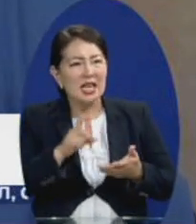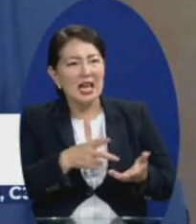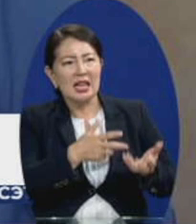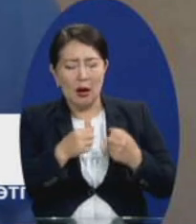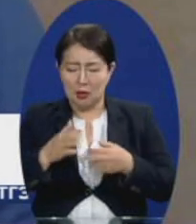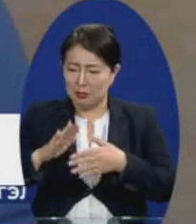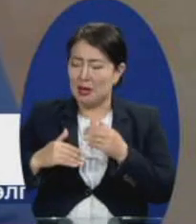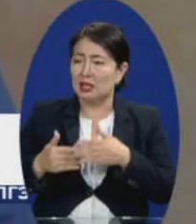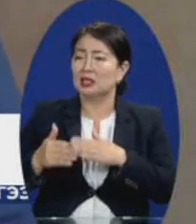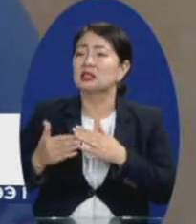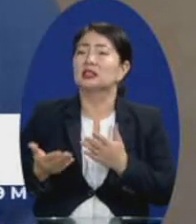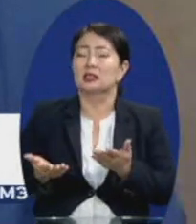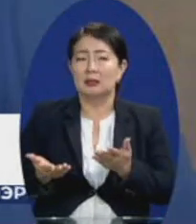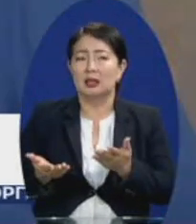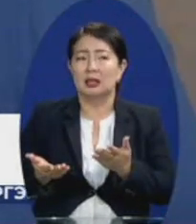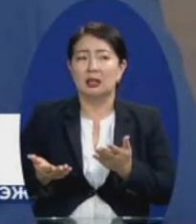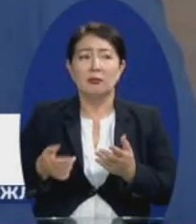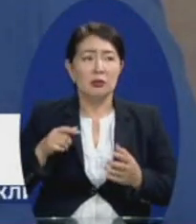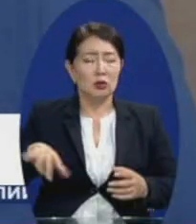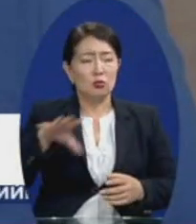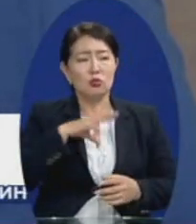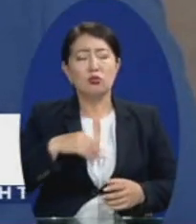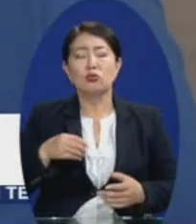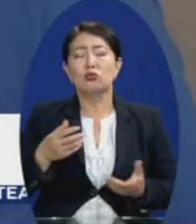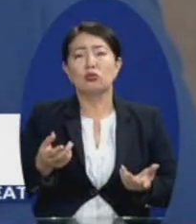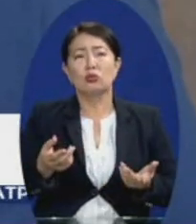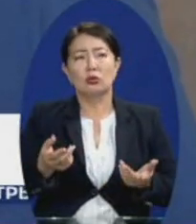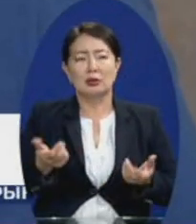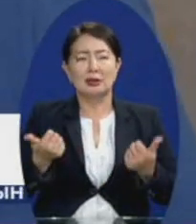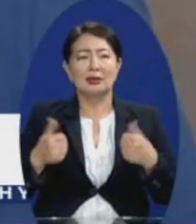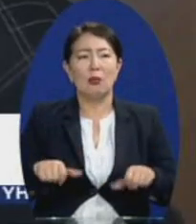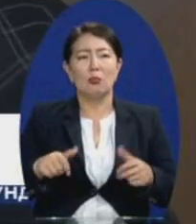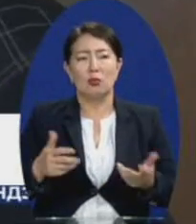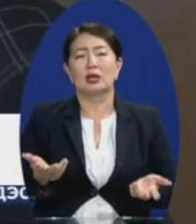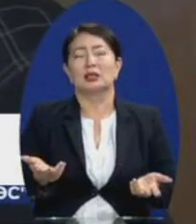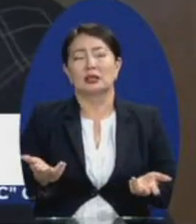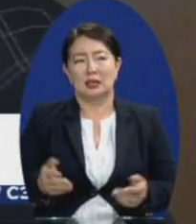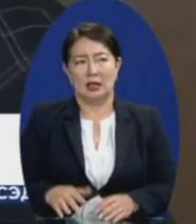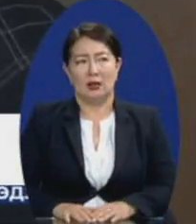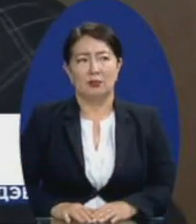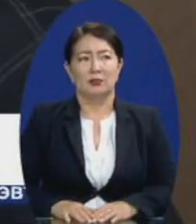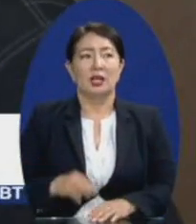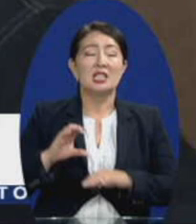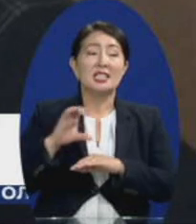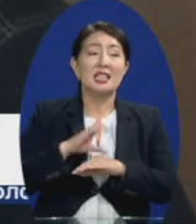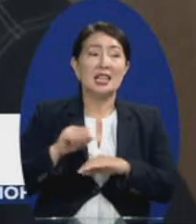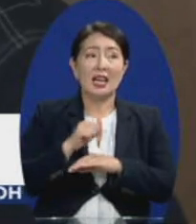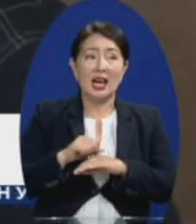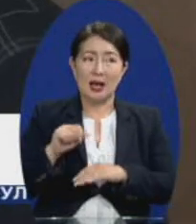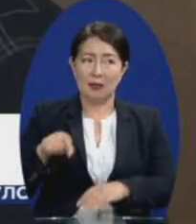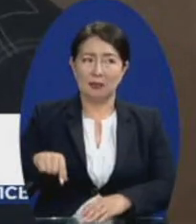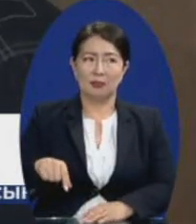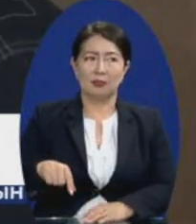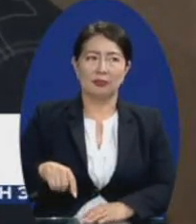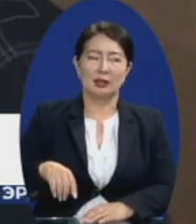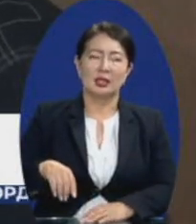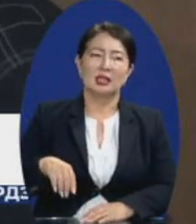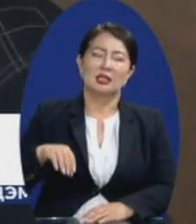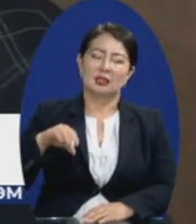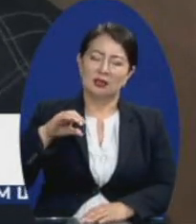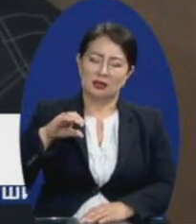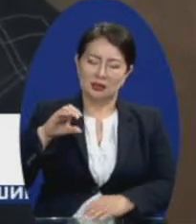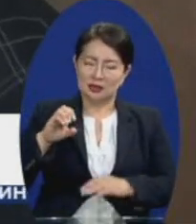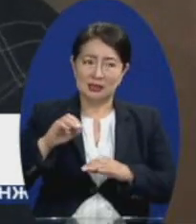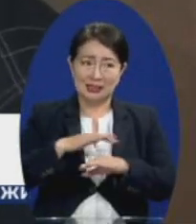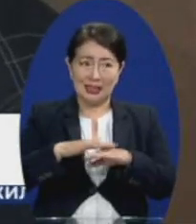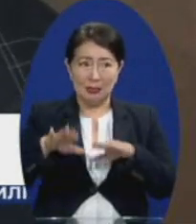байгаа. Ингээд энэ бүгд маань ингээд дампал бад ирсэн байна. Сэлэн аймагт бол одоо станцыг 1-4 барьж ийж хөгжил